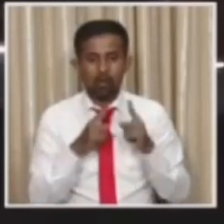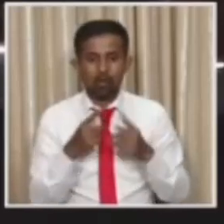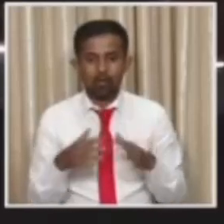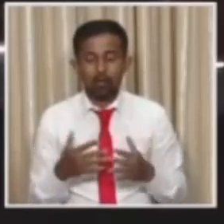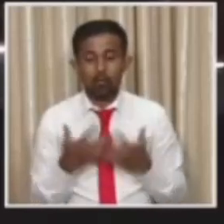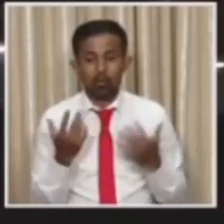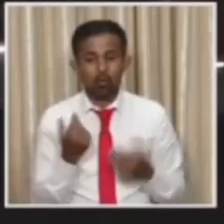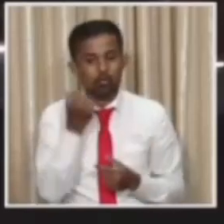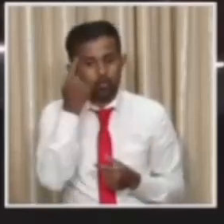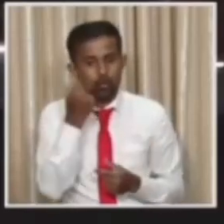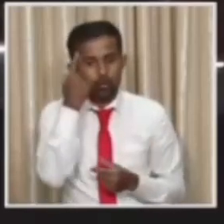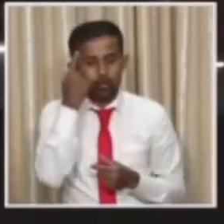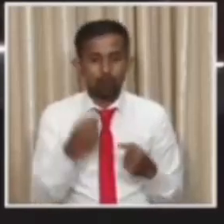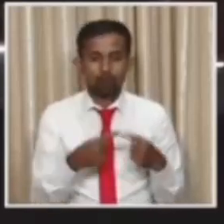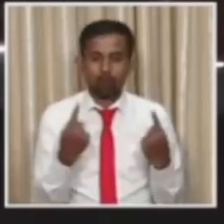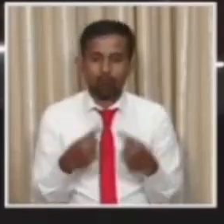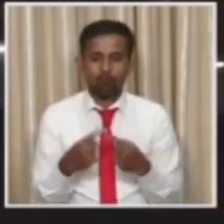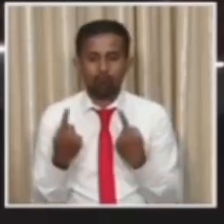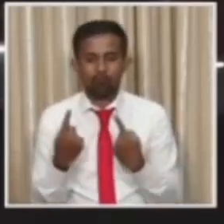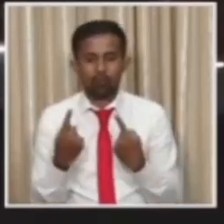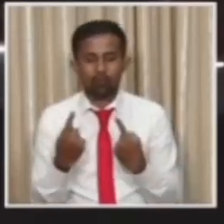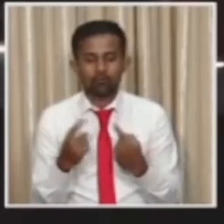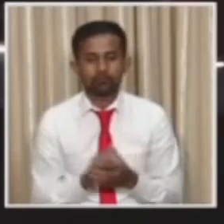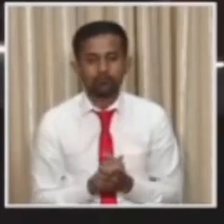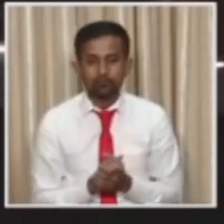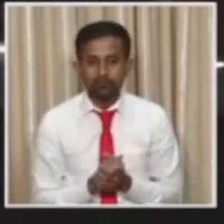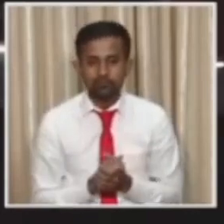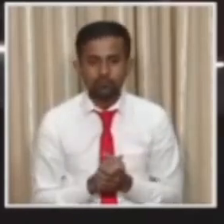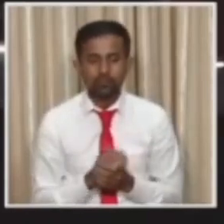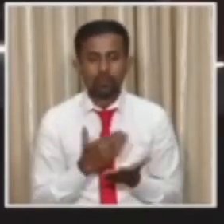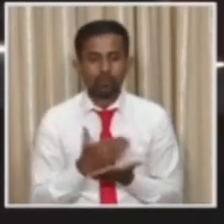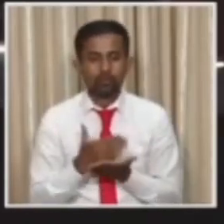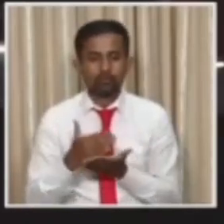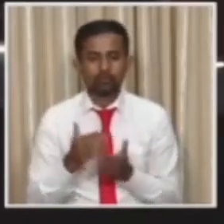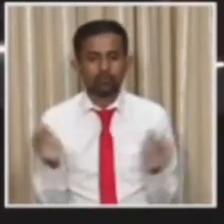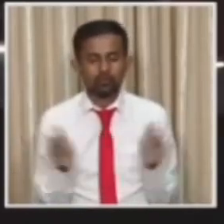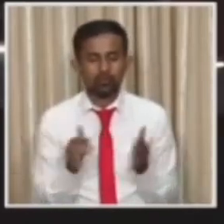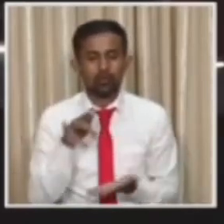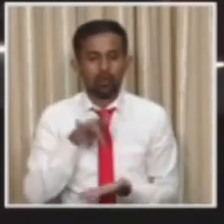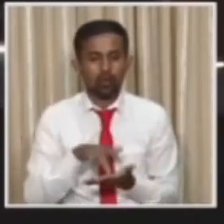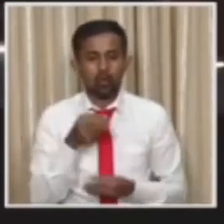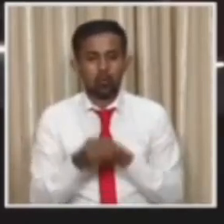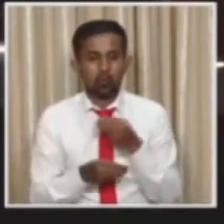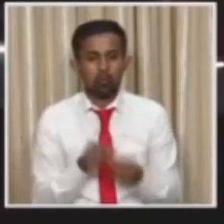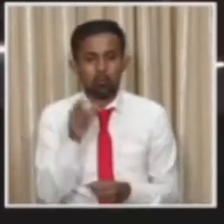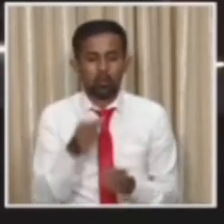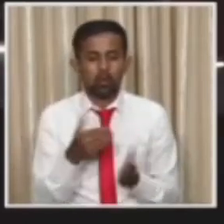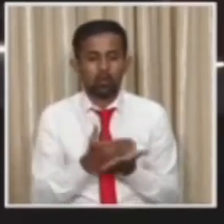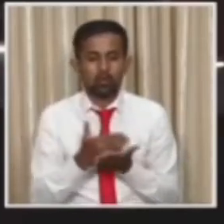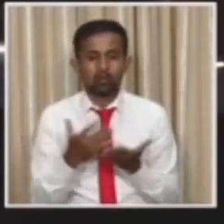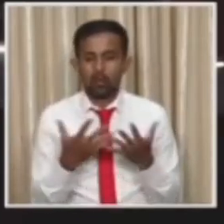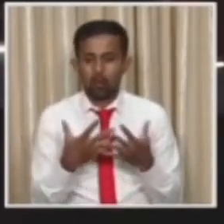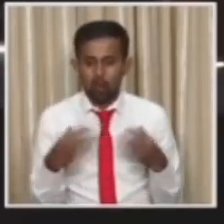නොයෙකුත් යෝජනා නොයෙකුත් මේ තියෙන ඒගොල්ලන්ට තියෙන බාධක සුළුහා මධ්‍යම පරිමාණ කරුවන්ට තියෙන බාධක ඉවත්